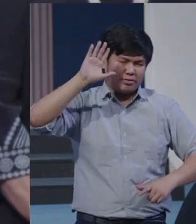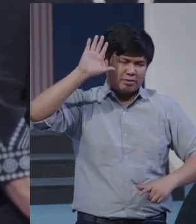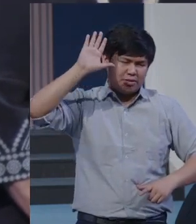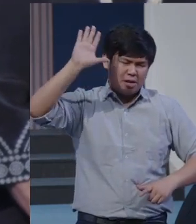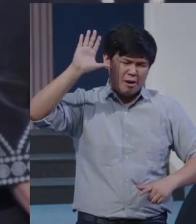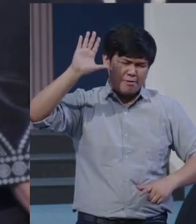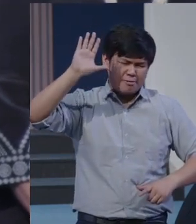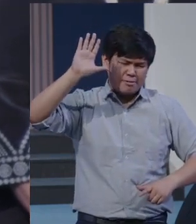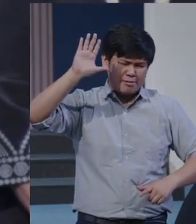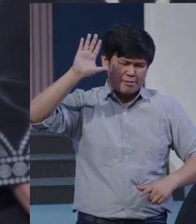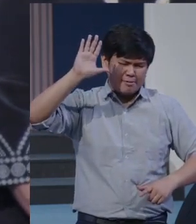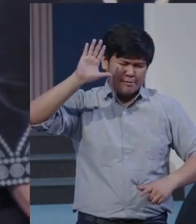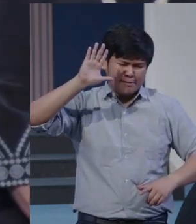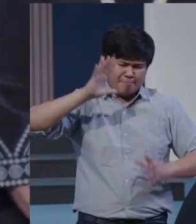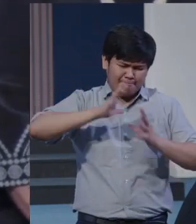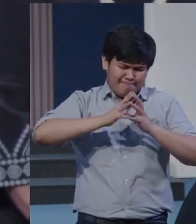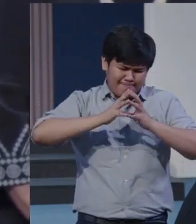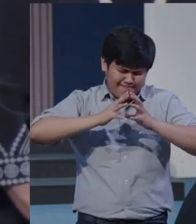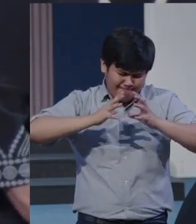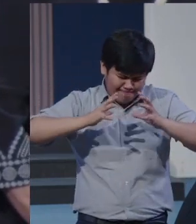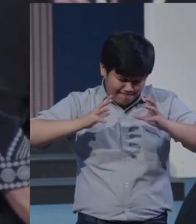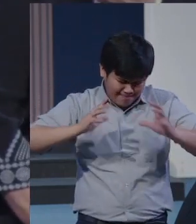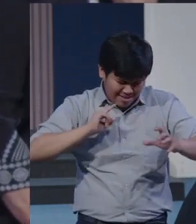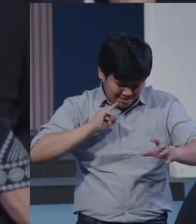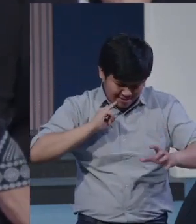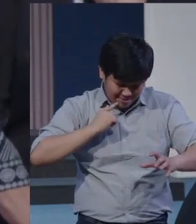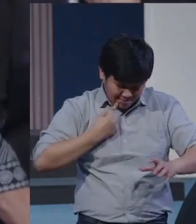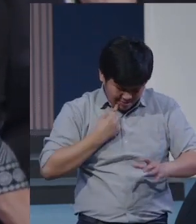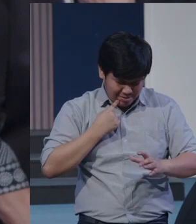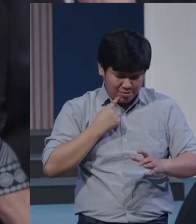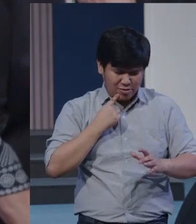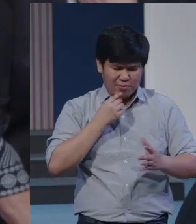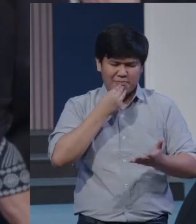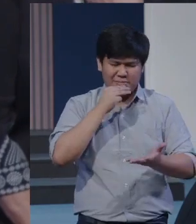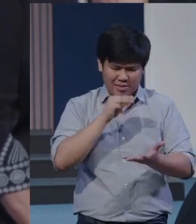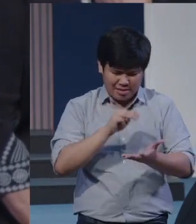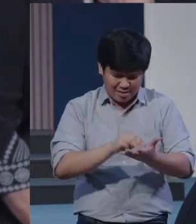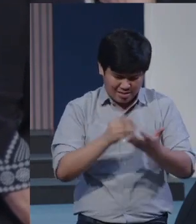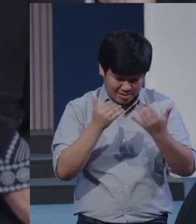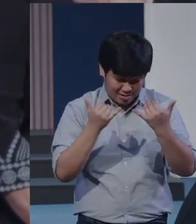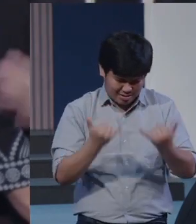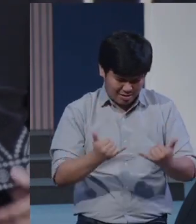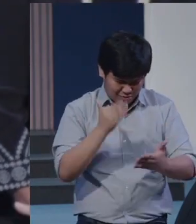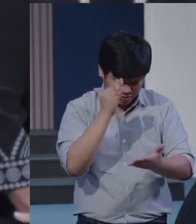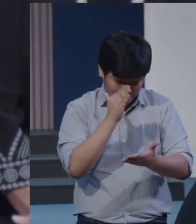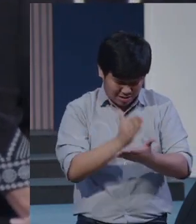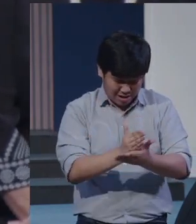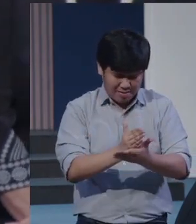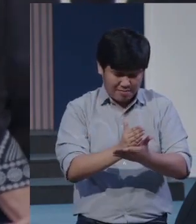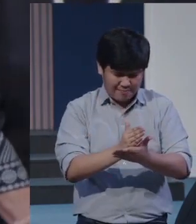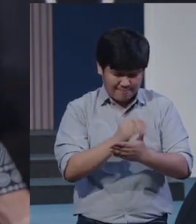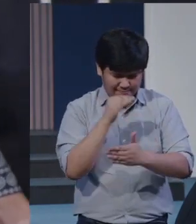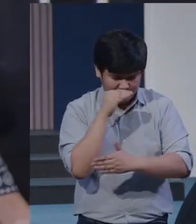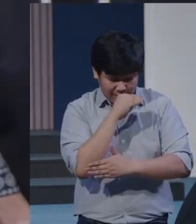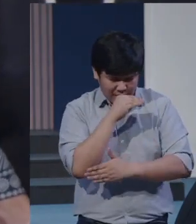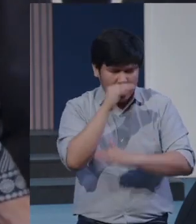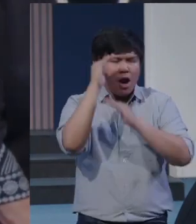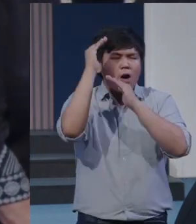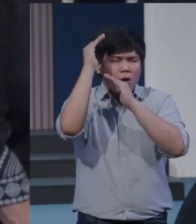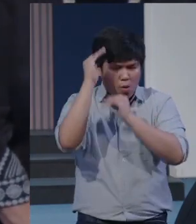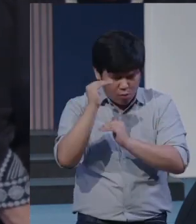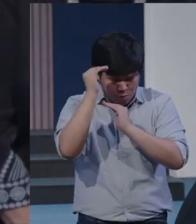Napakasakit na mensahe para sa ba isa sa amin na kami ay